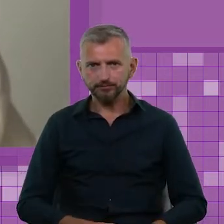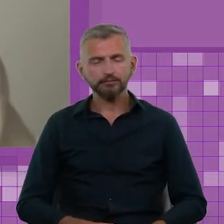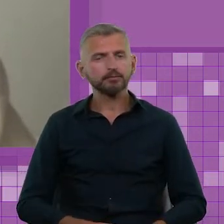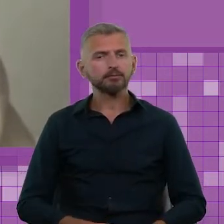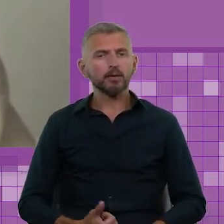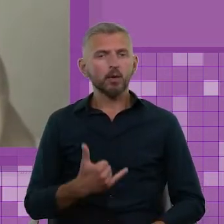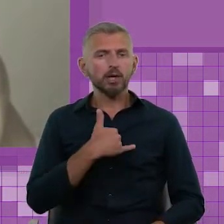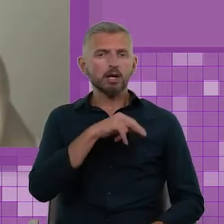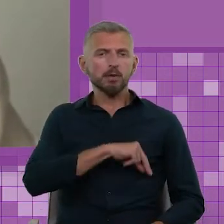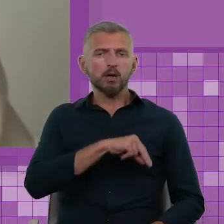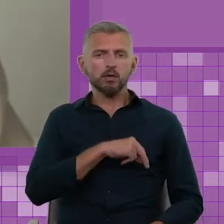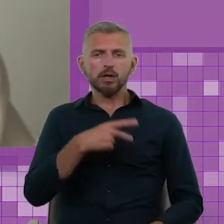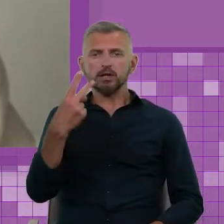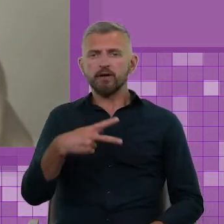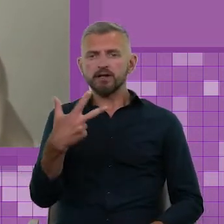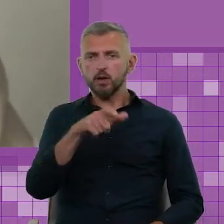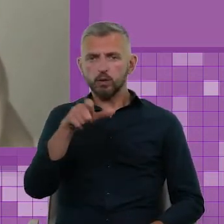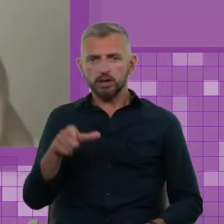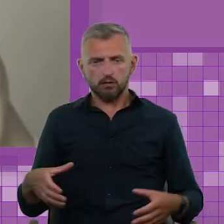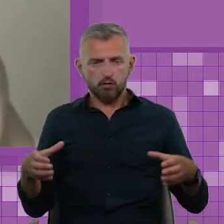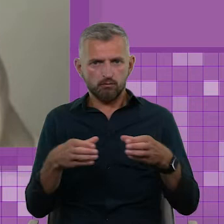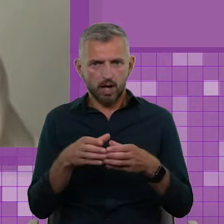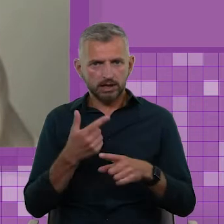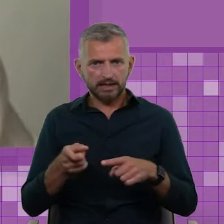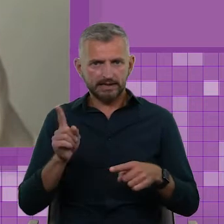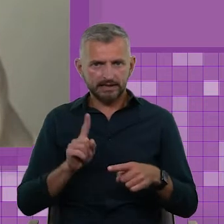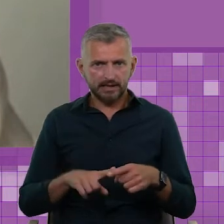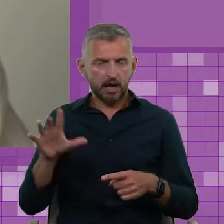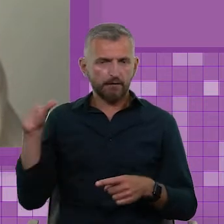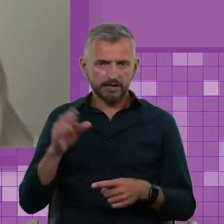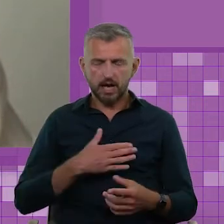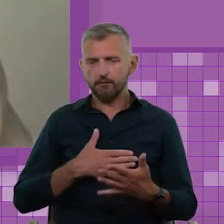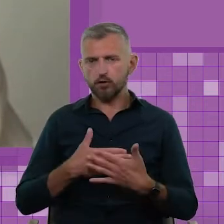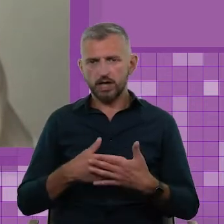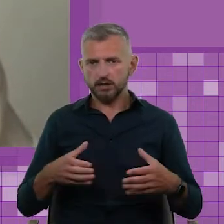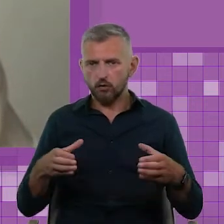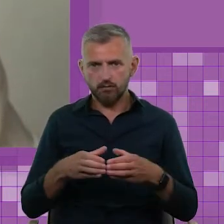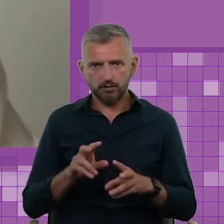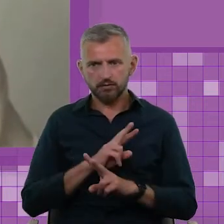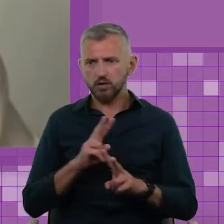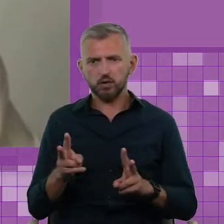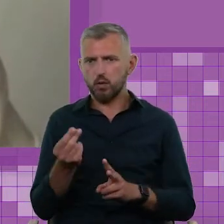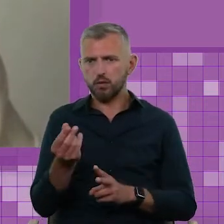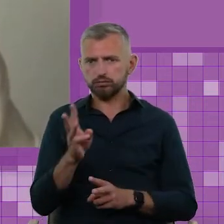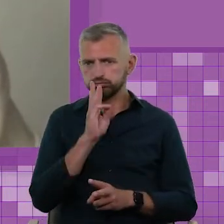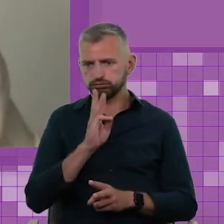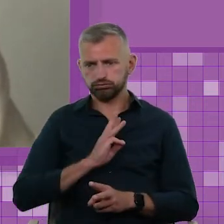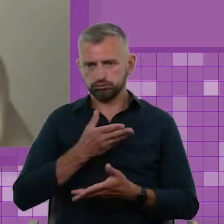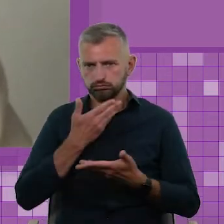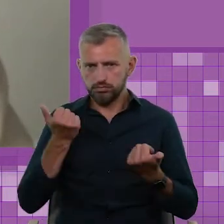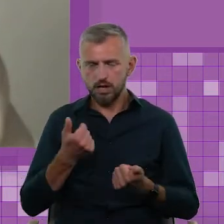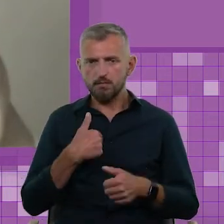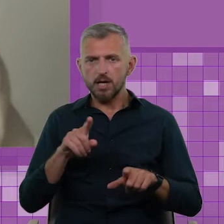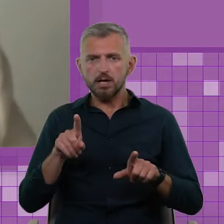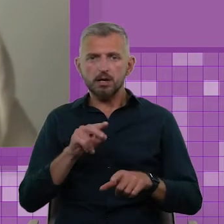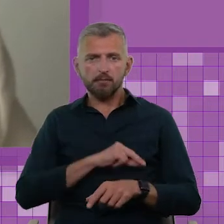В нас працює 23 людини команди, і це все волонтерська команда, ніхто це не отримує гроші, і ми працюємо